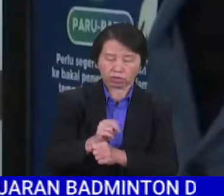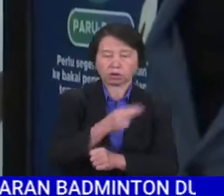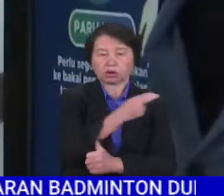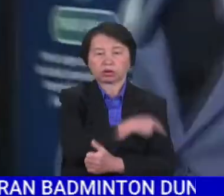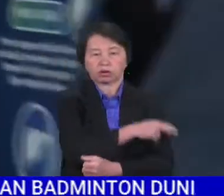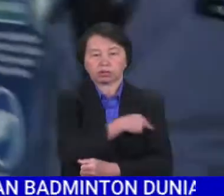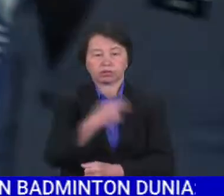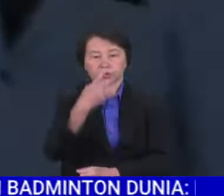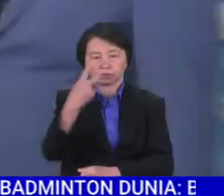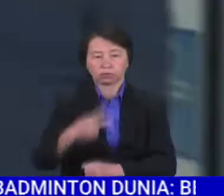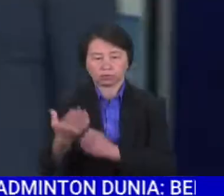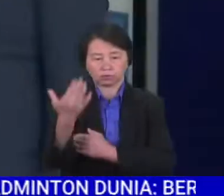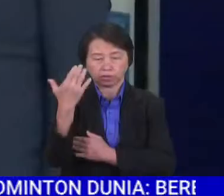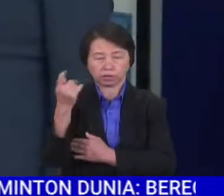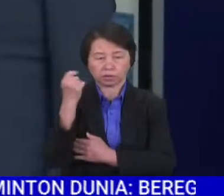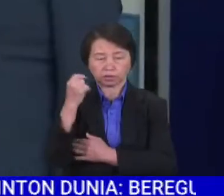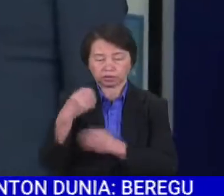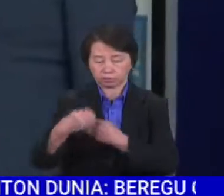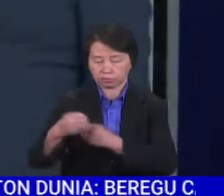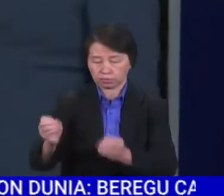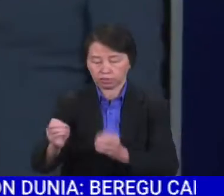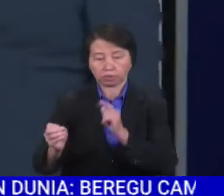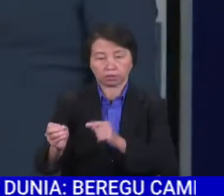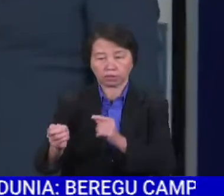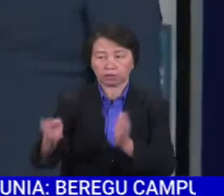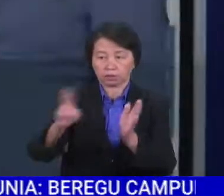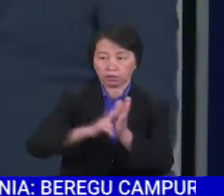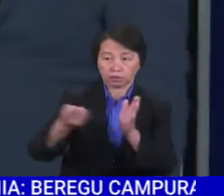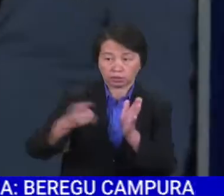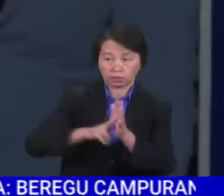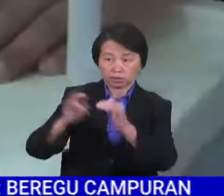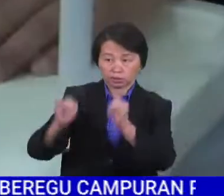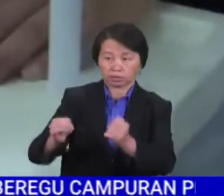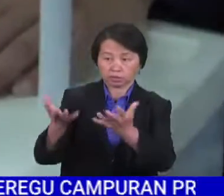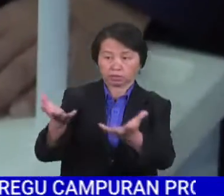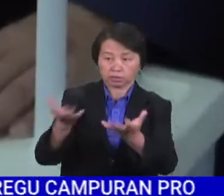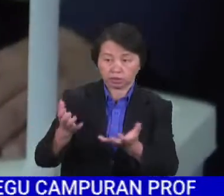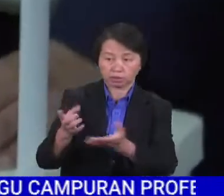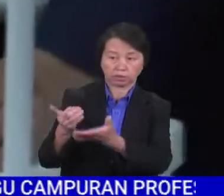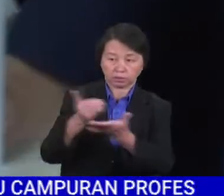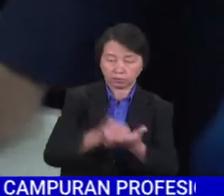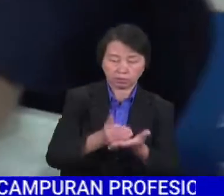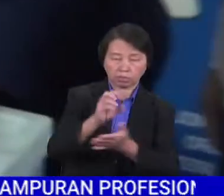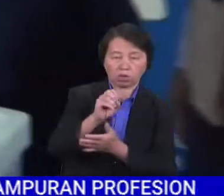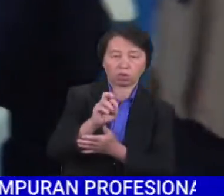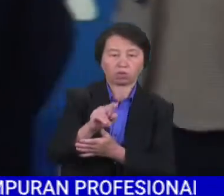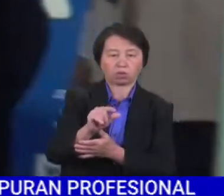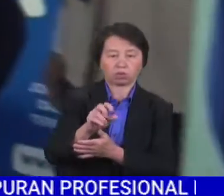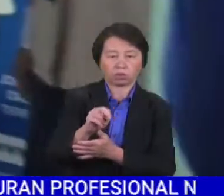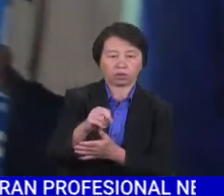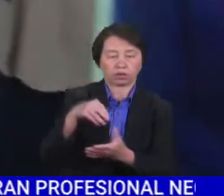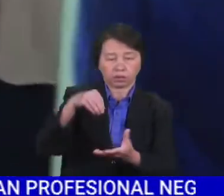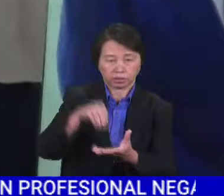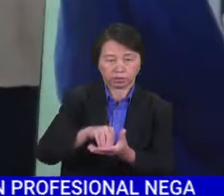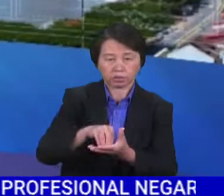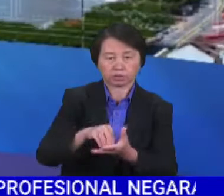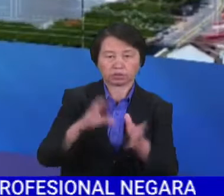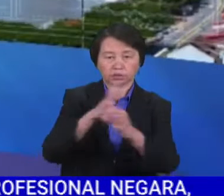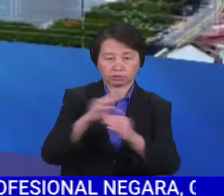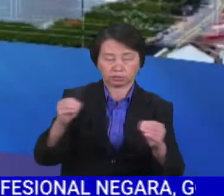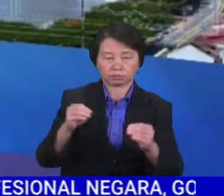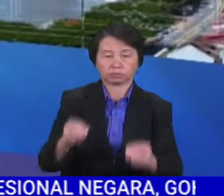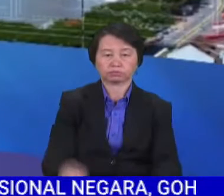Serawak kucing pagi tadi Hai Pejabat itu akan berperanan mendaftarkn individu yang berhasrat menjadi penerima organ di negeri ini